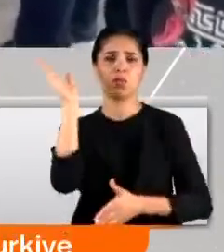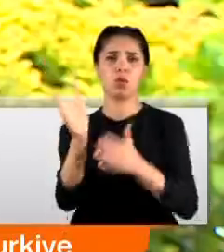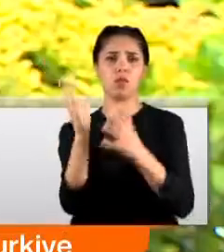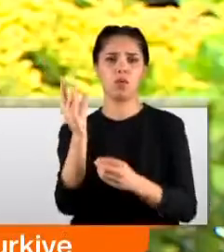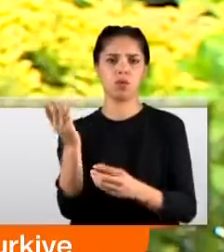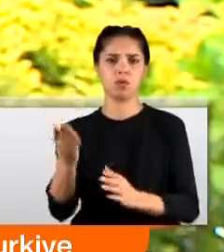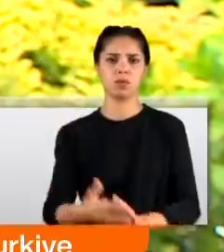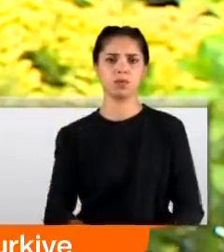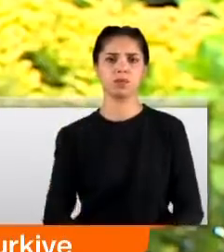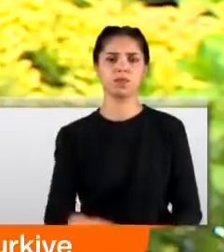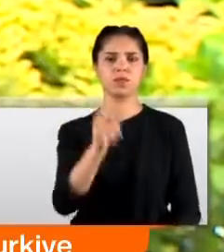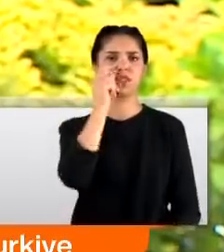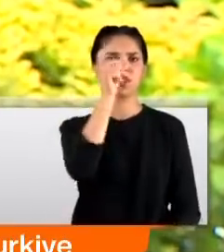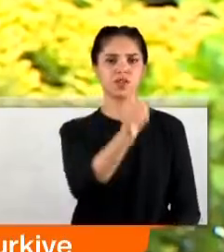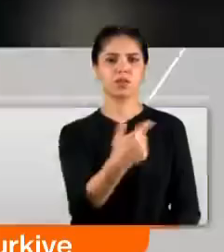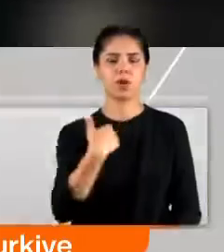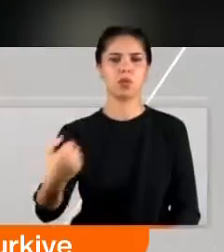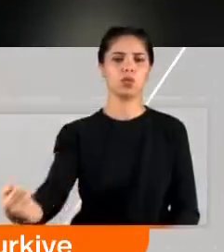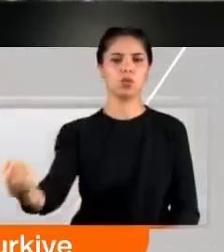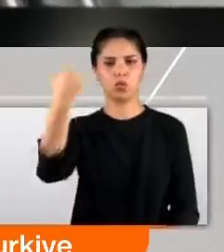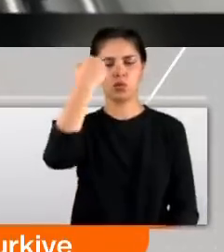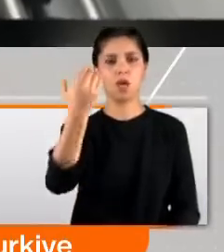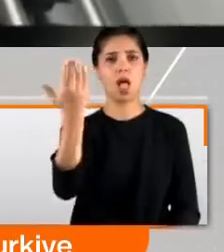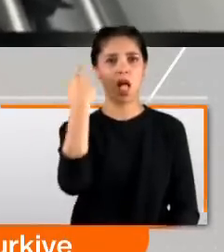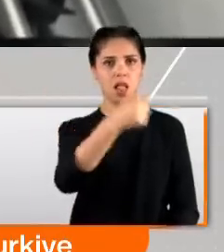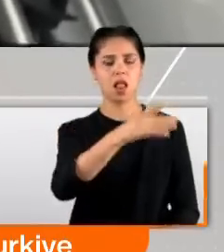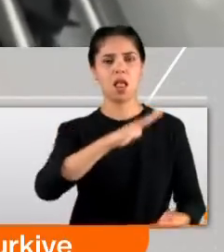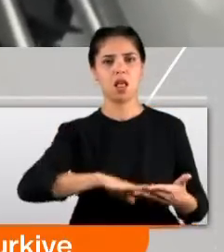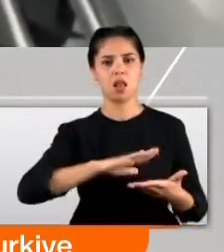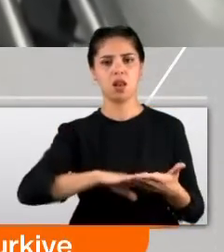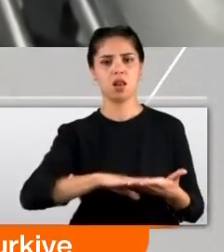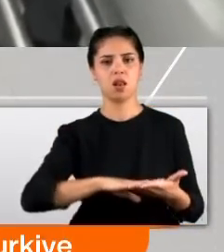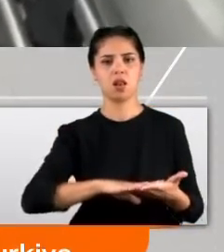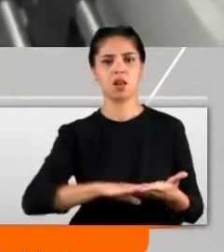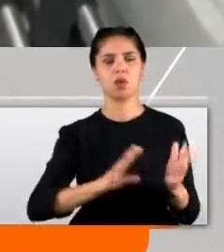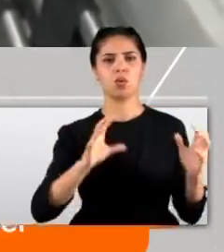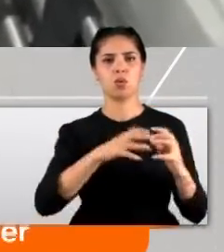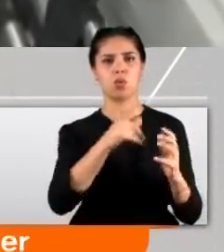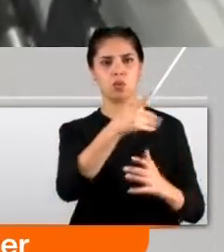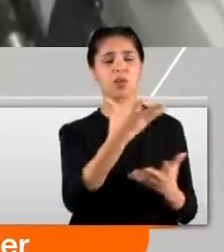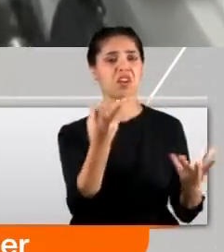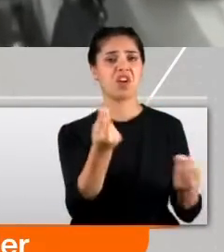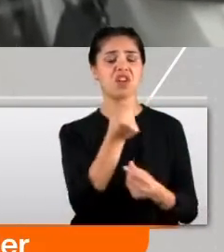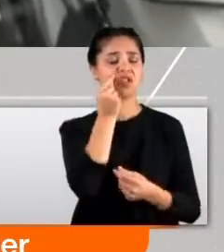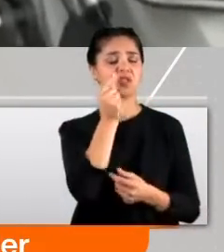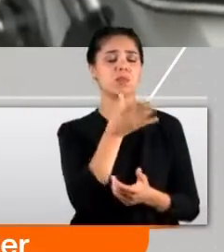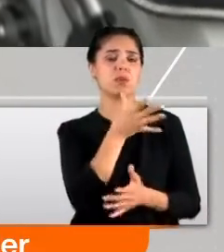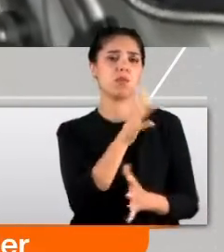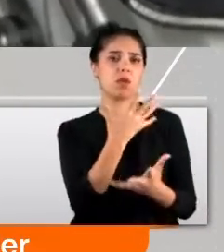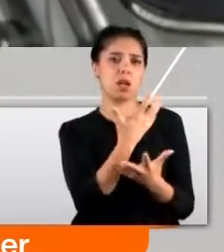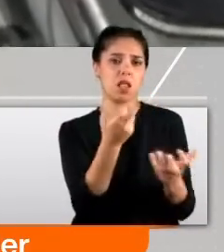darbedildiler. Arasından bir tanesi bana yumruk attı. Arkadaki onların arkadaşları böyle bir grup olarak, kaç kişiler bilmiyorum, bayağı